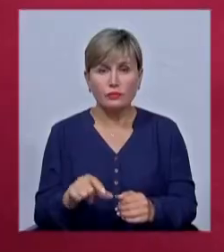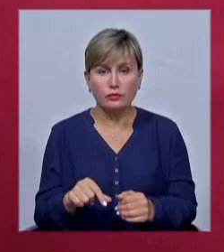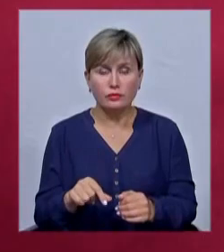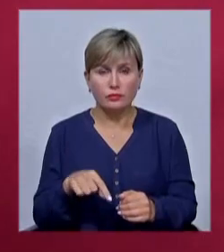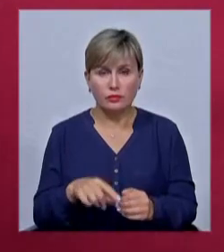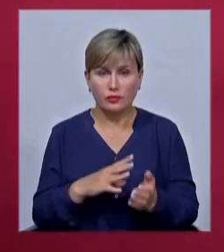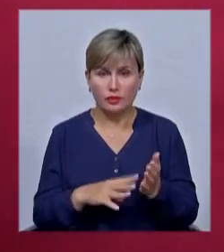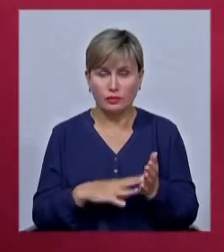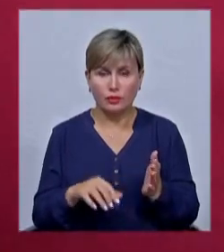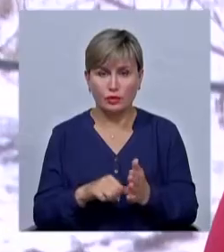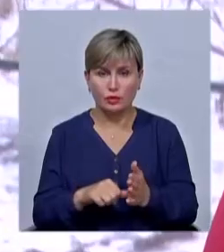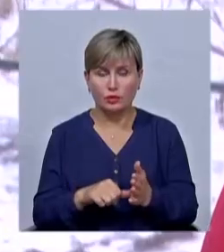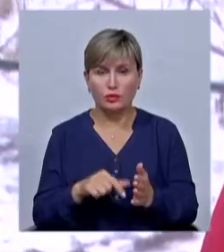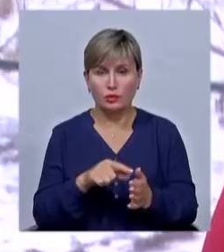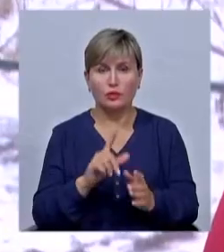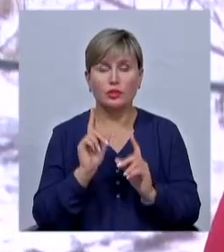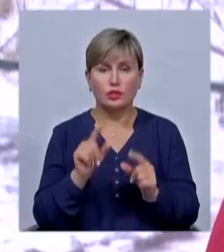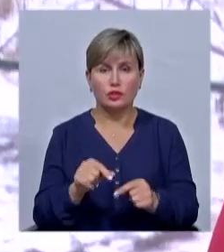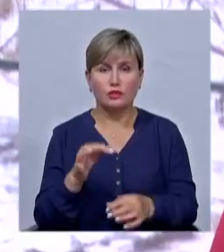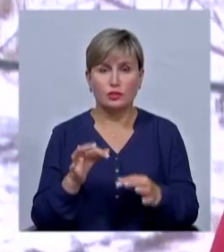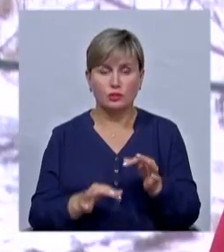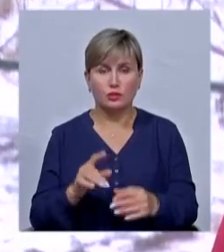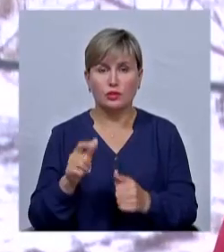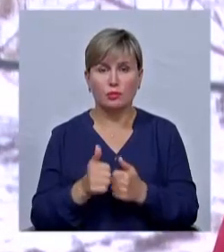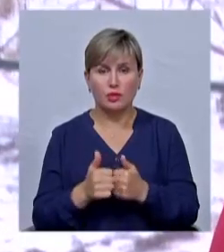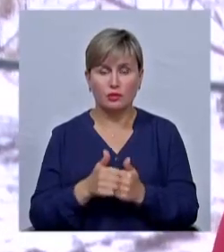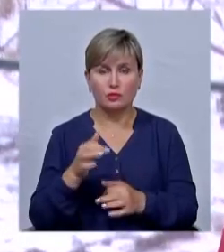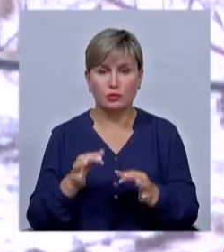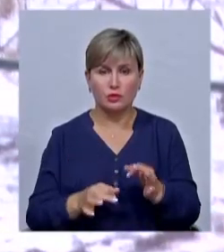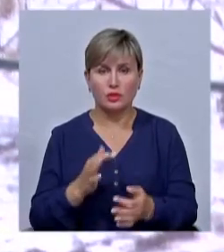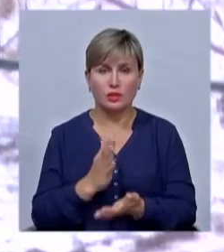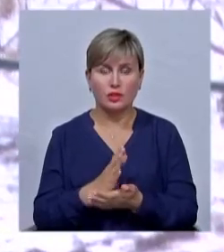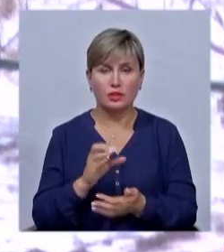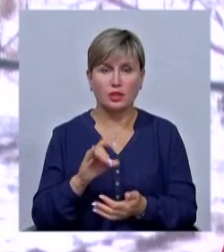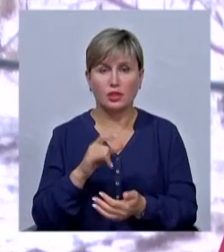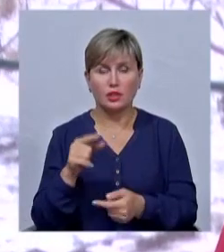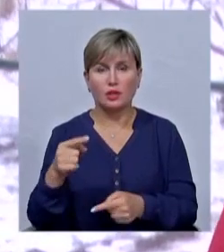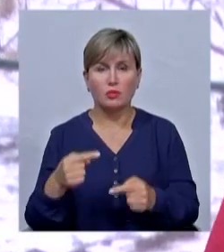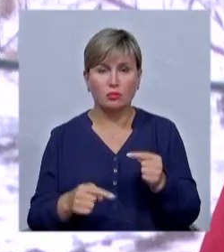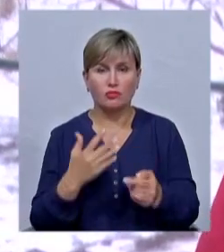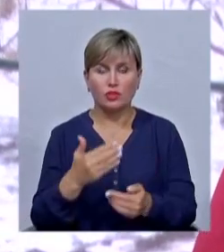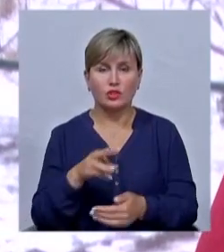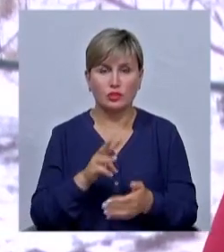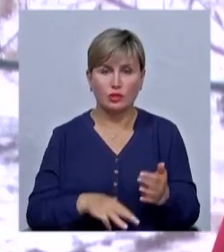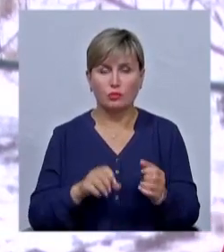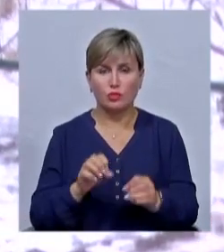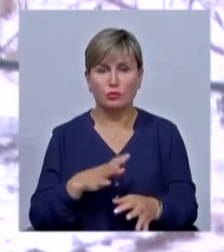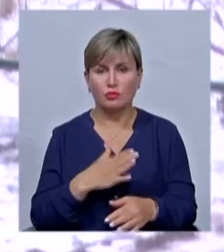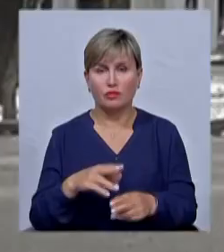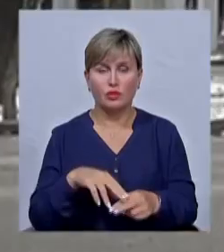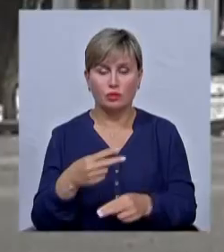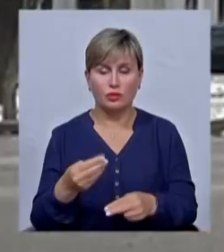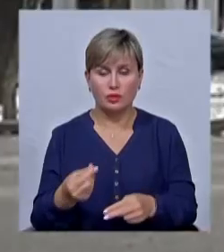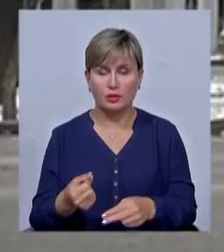здесь 96 сказал езжайте в суд там рядом судей сядет сергей ок вы там оспорить его штраф и может быть вам вернут